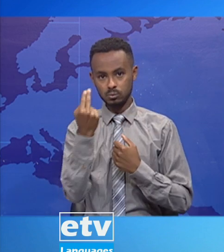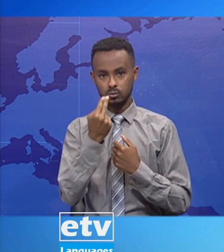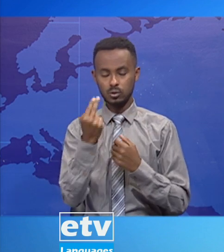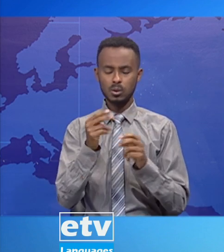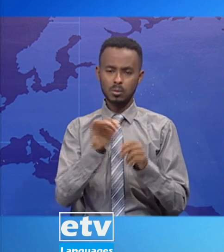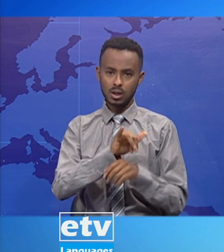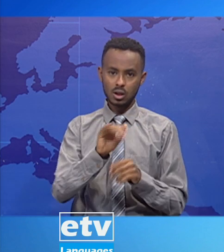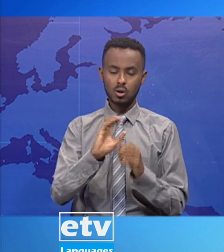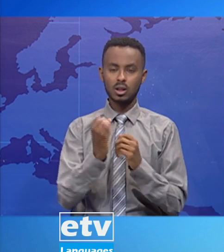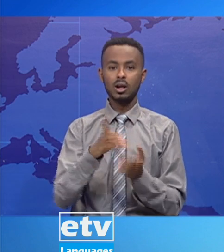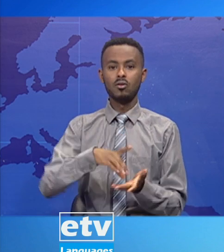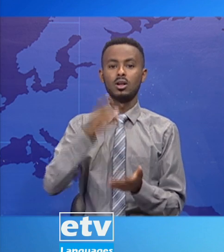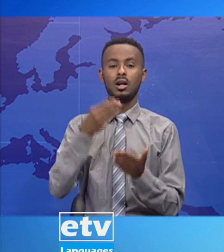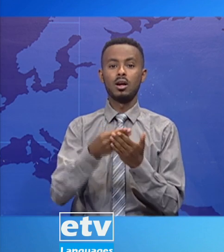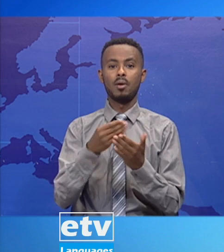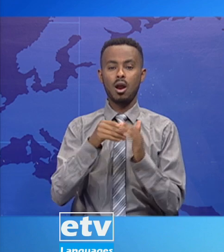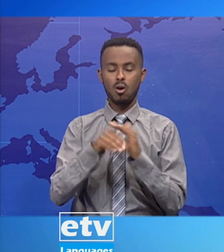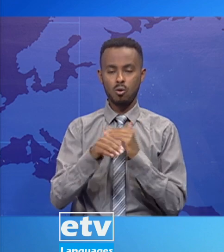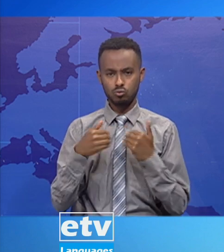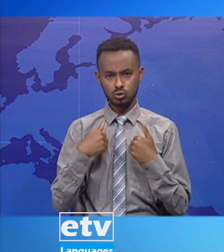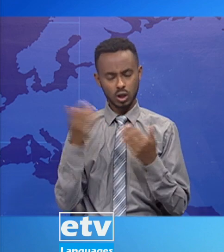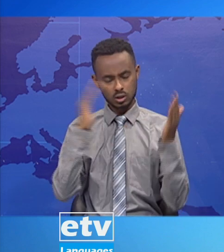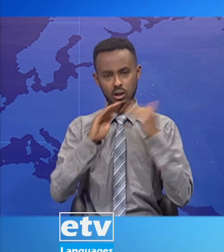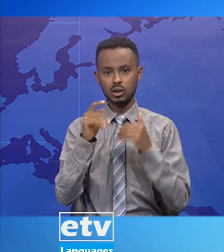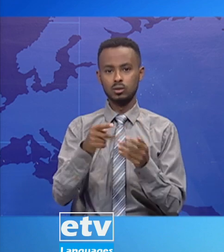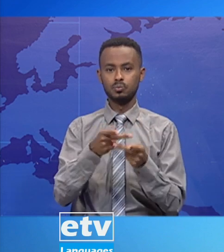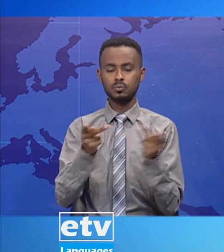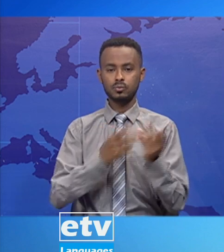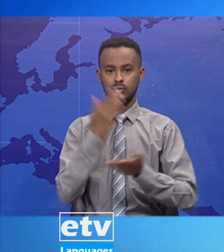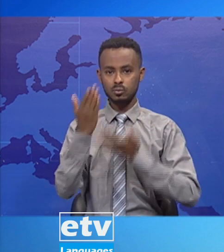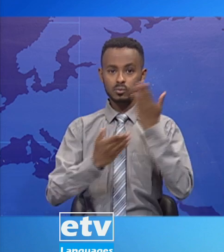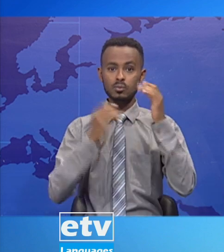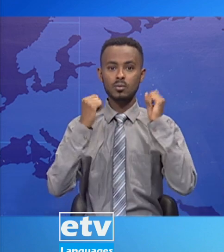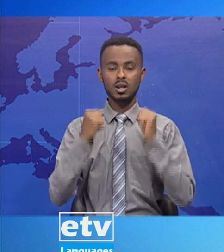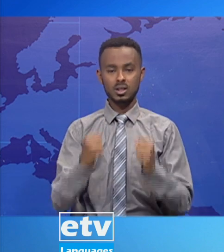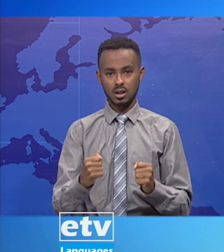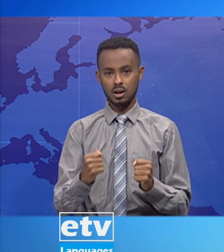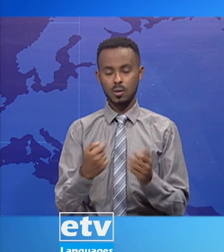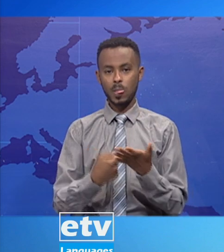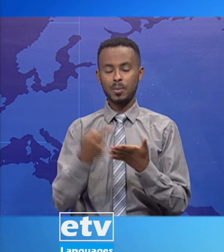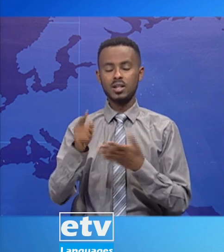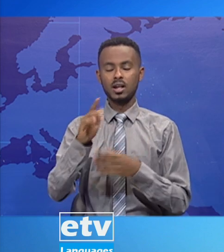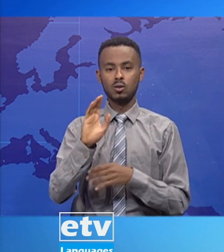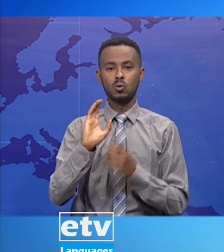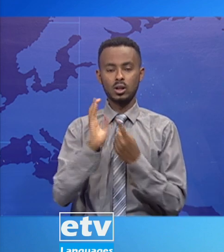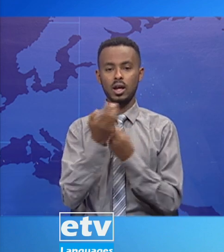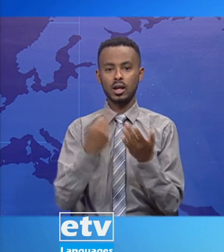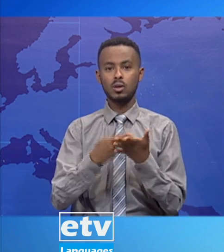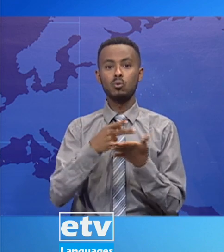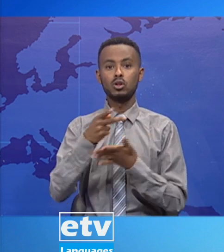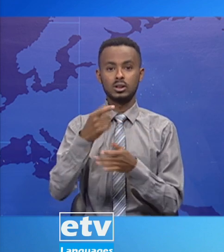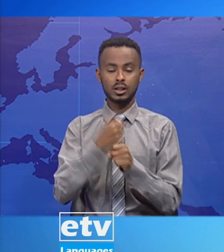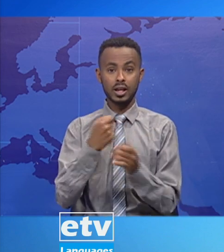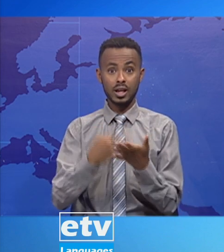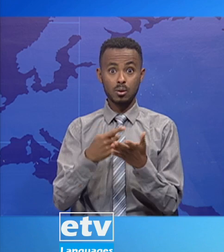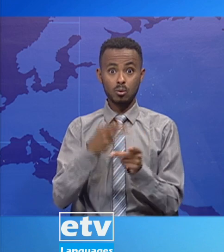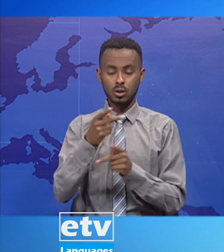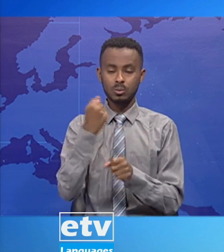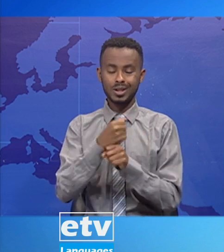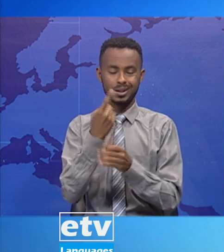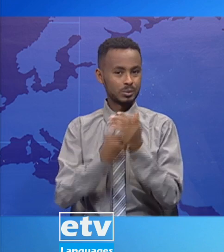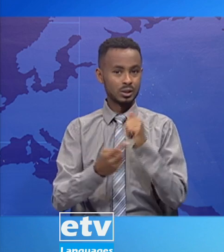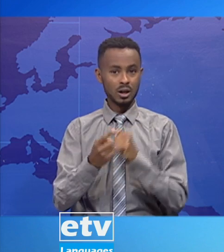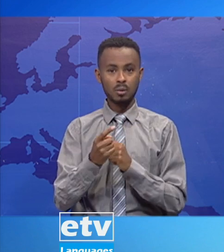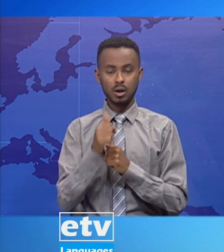በተመሳሳይ ሁኔታ ከፍተኛ ገቢ ያለውም ጭምር ሳይቸገር እዚህ ቦታ መገልገል ይችላል። በእንደዚህ አይነት ሁኔታ ይህን ፕሮጀክት ሰርተናል። እንግዲህ ፕሮጀክት መስራት ብቻ